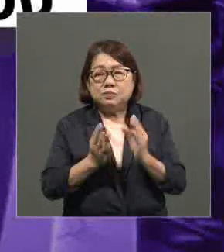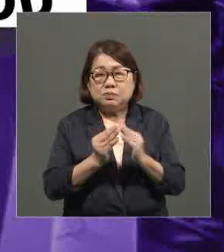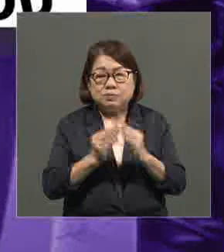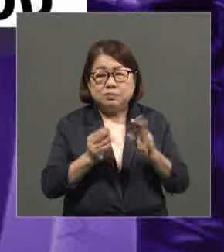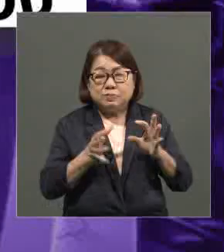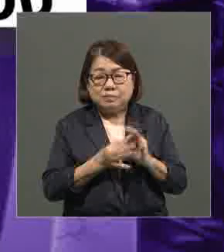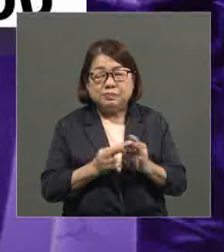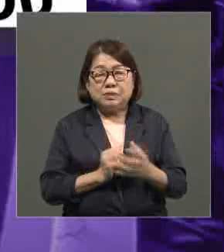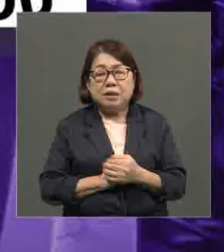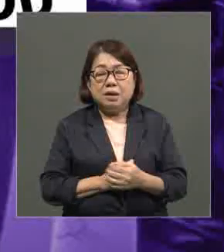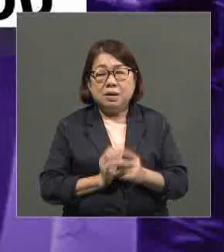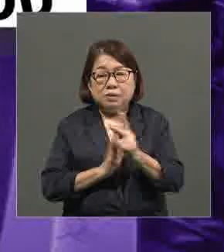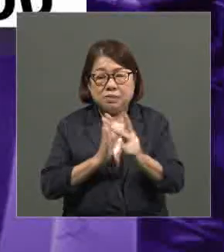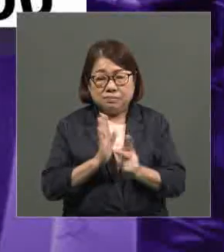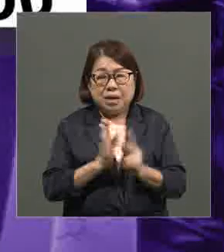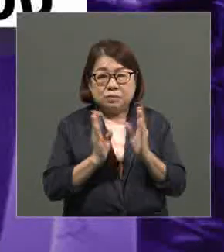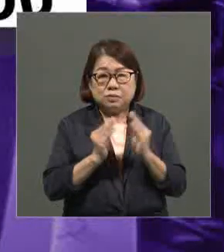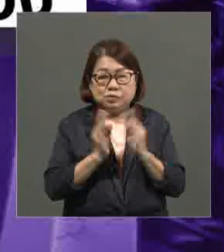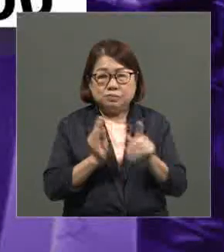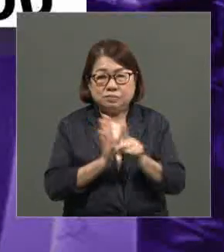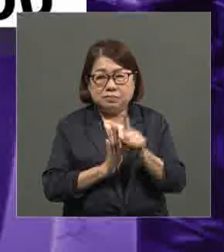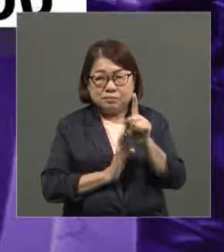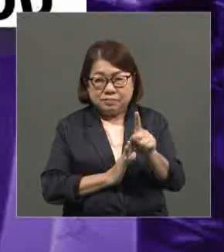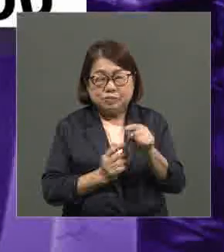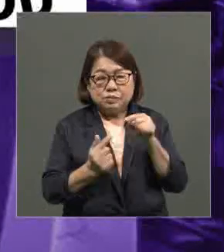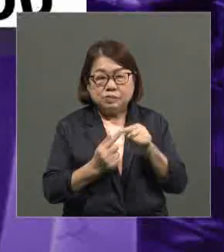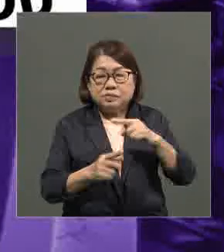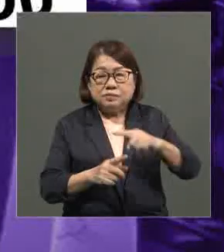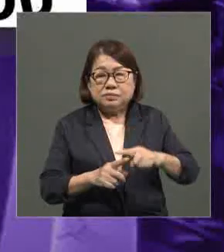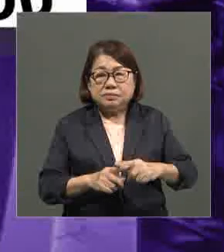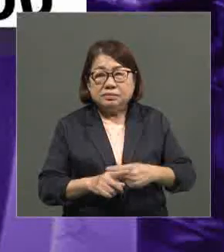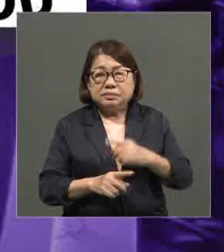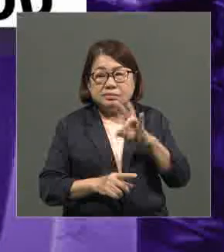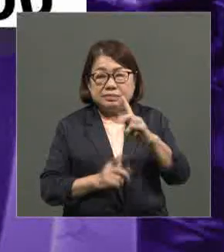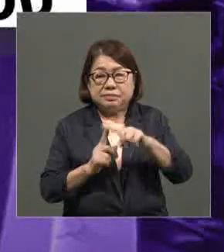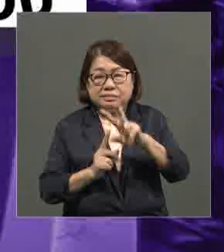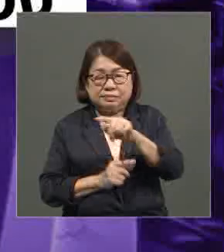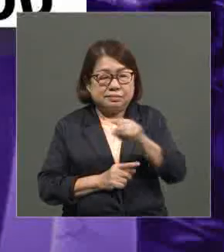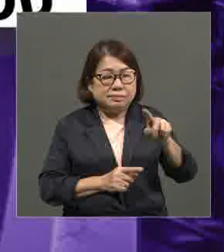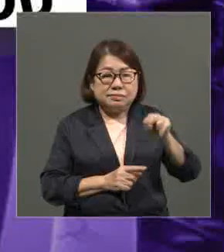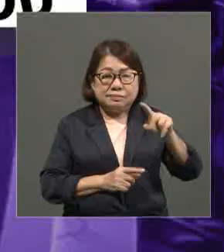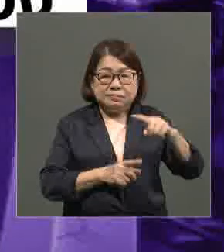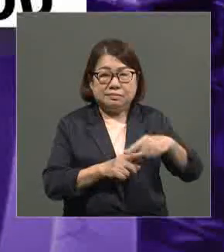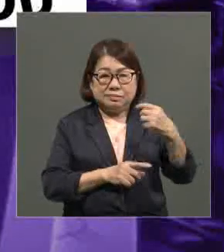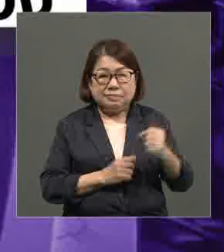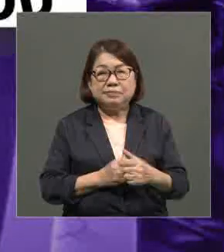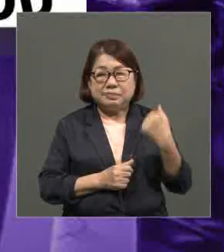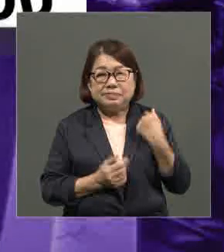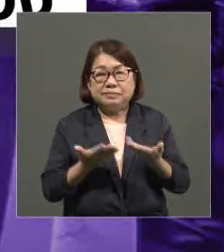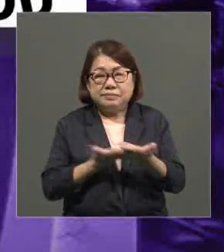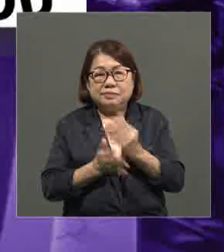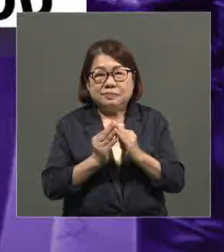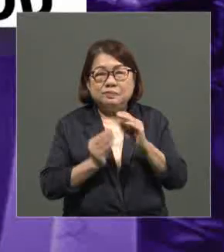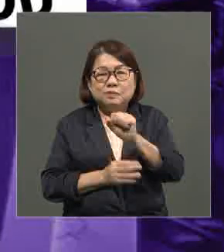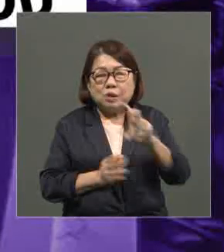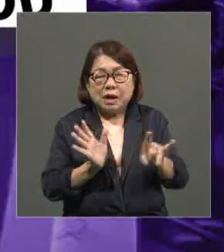ของวุฒิสภาในสมัยสามัญประจำปีครั้งที่ 1ระหว่างวันที่ 3กรกฎาคมถึง 30ตุลาคมบอกว่ามีการประชุมวุฒิสภา